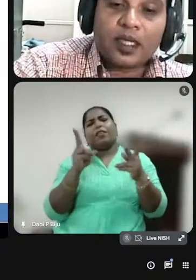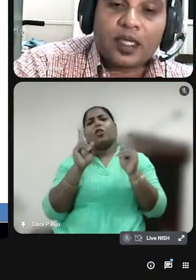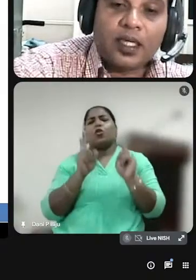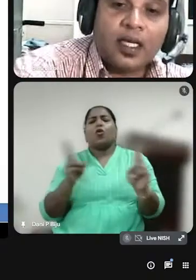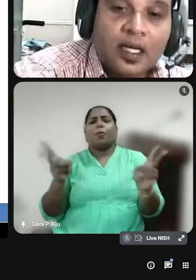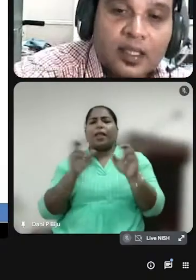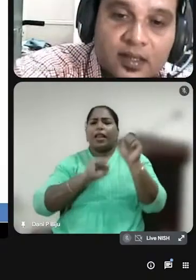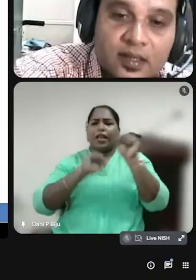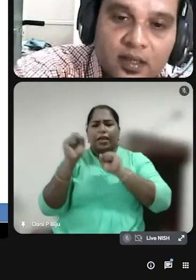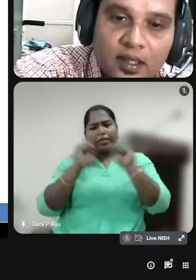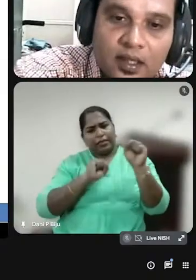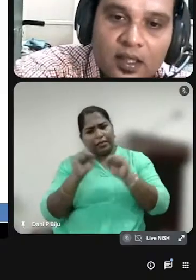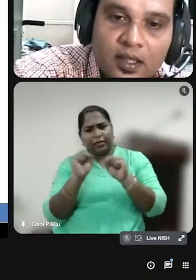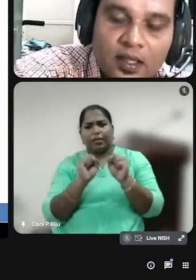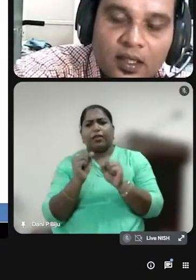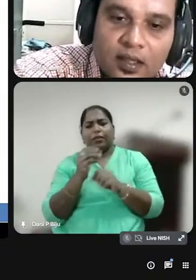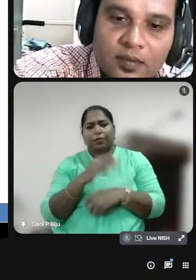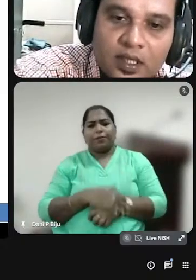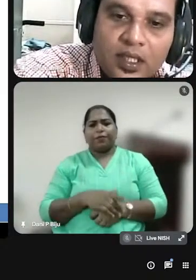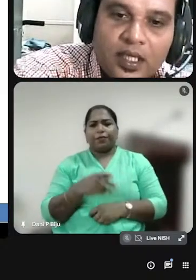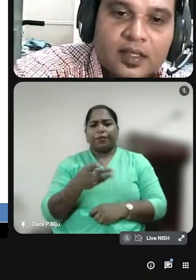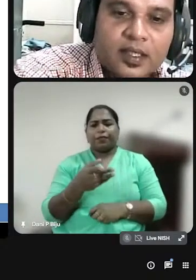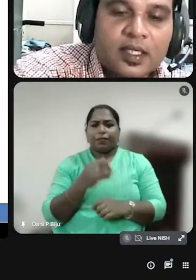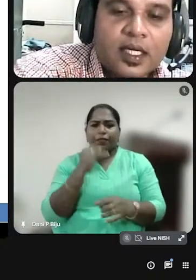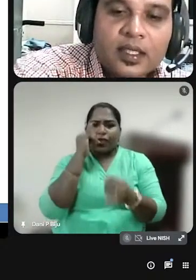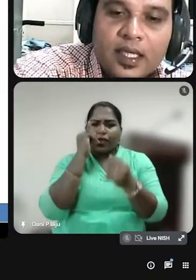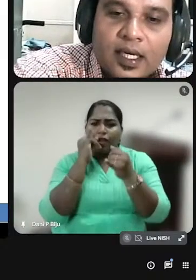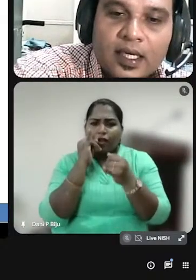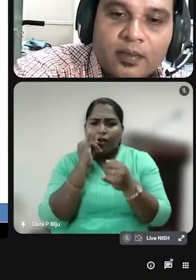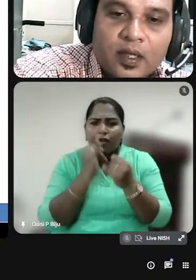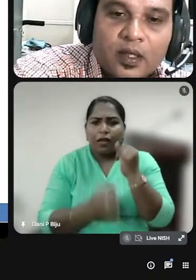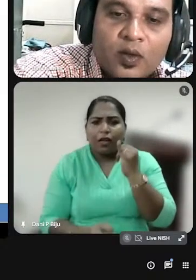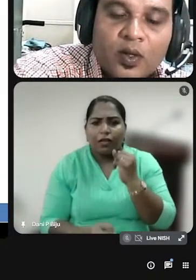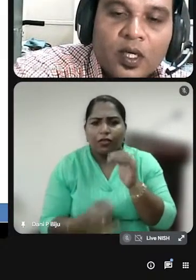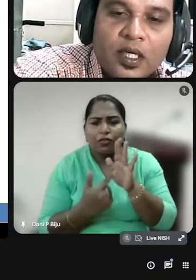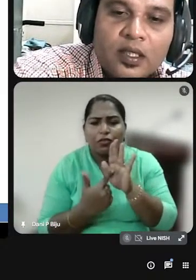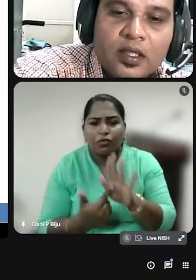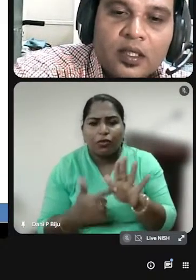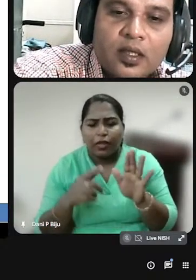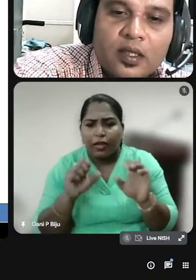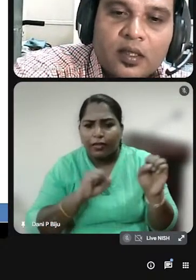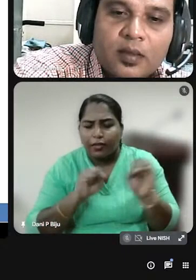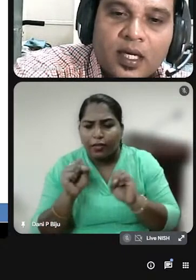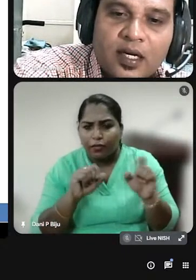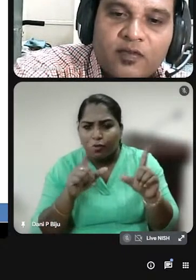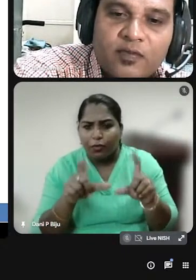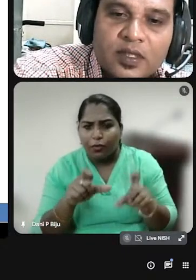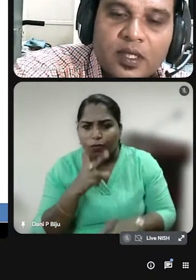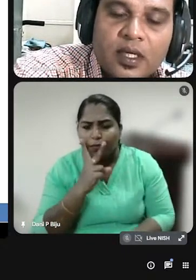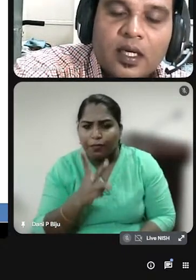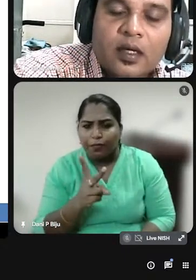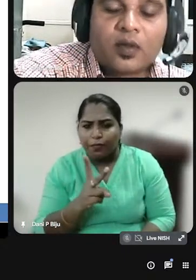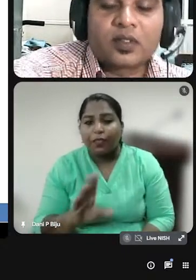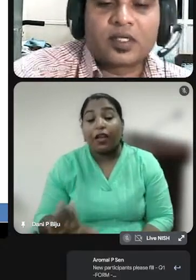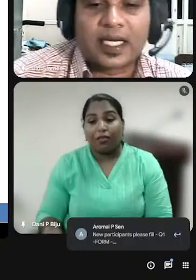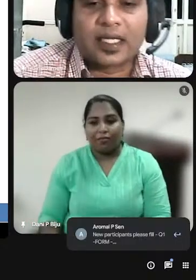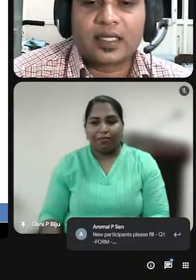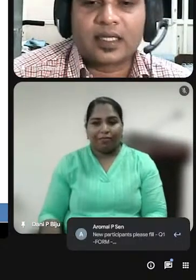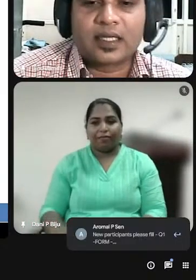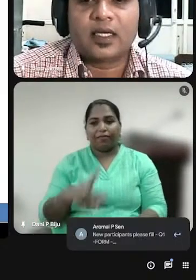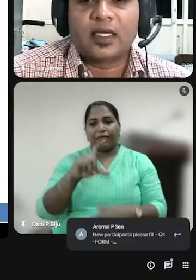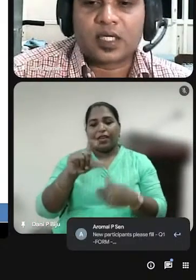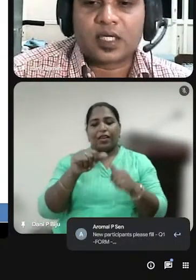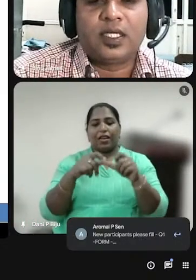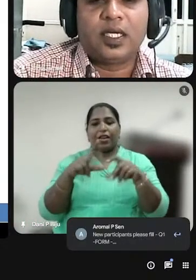അതുപോലെ ഞാൻ ഈ ലാസ്റ്റ് ഈ എക്സസൈസ് ഞാൻ ആദ്യം പറഞ്ഞല്ലോ, ഇത് നമ്മുടെ കാഫ് മസിലിനെ കുറച്ച്